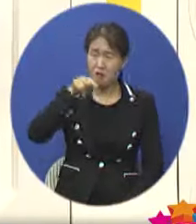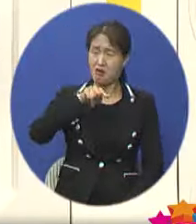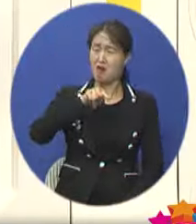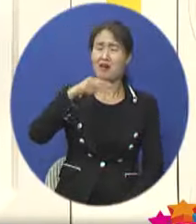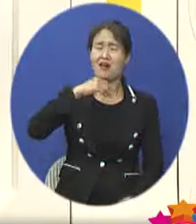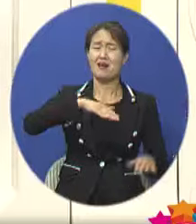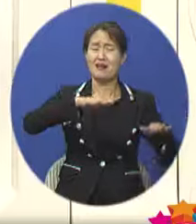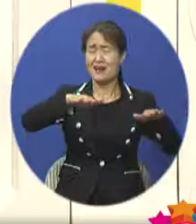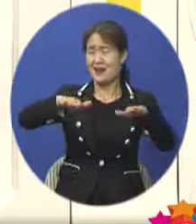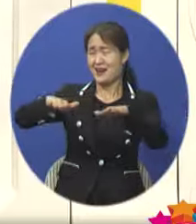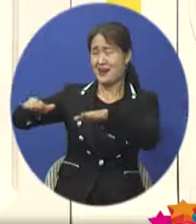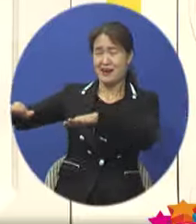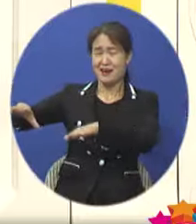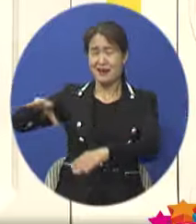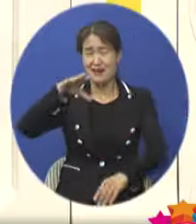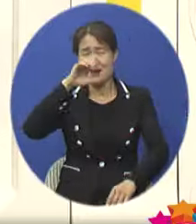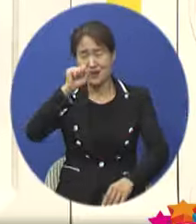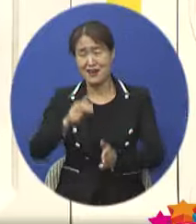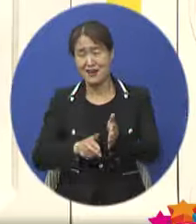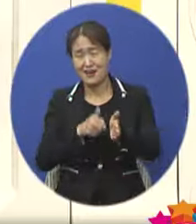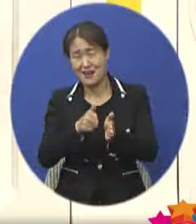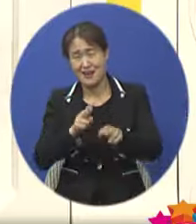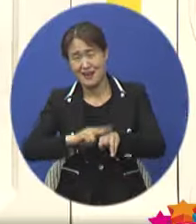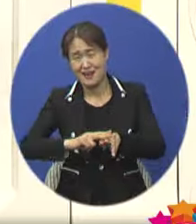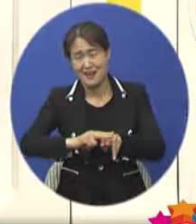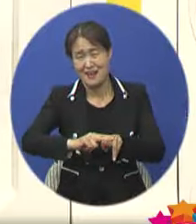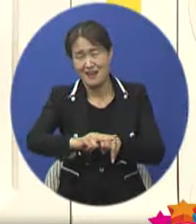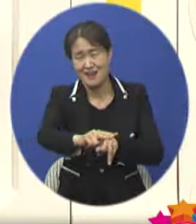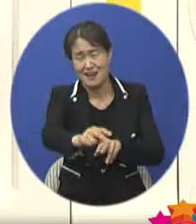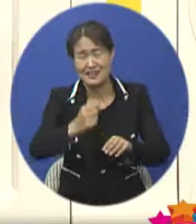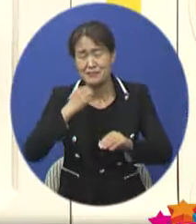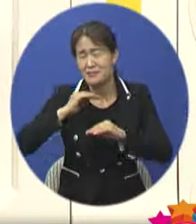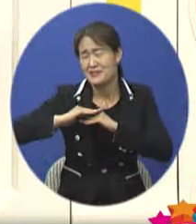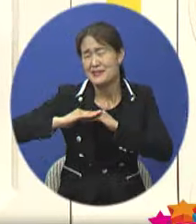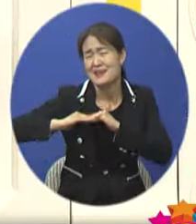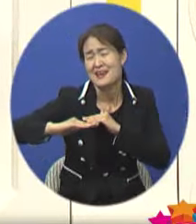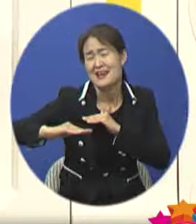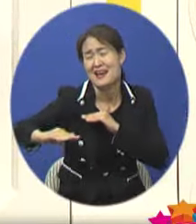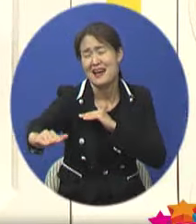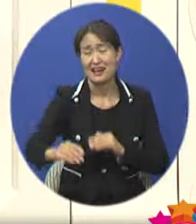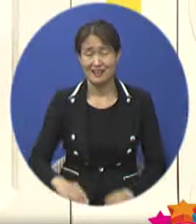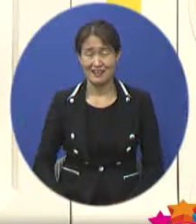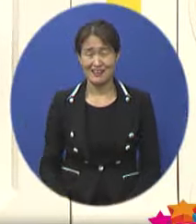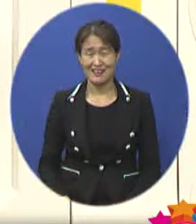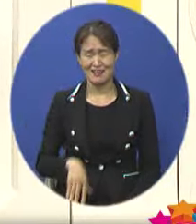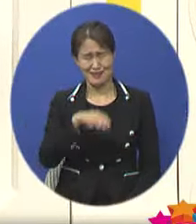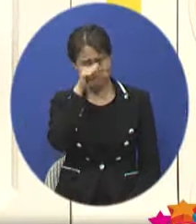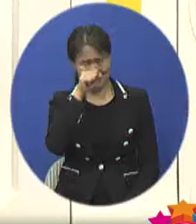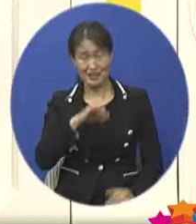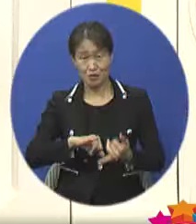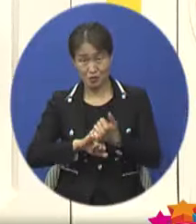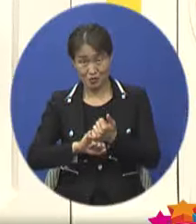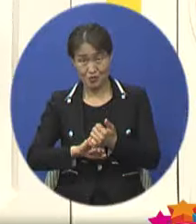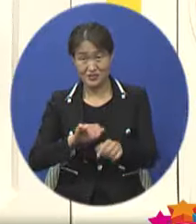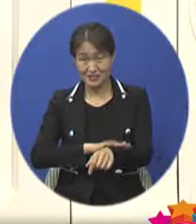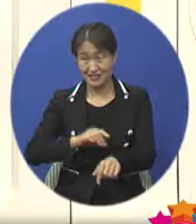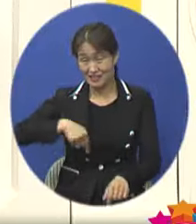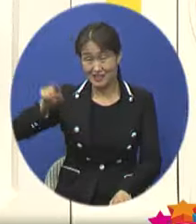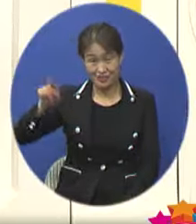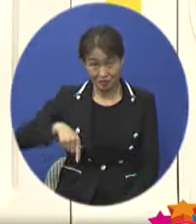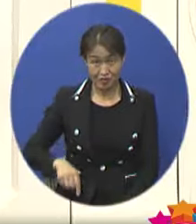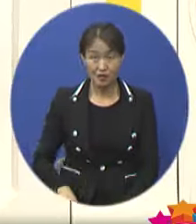기가 막히지. 정동진 그쪽 철도 옆으로 해서 백사장으로 아주. 예예. 예, 거기 꼭 구경하고 오세요. 예, 감사합니다.